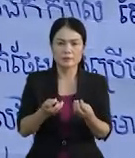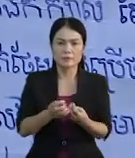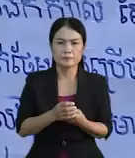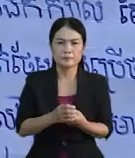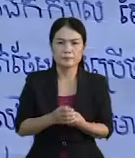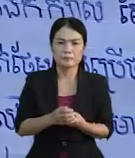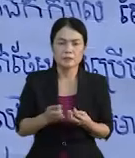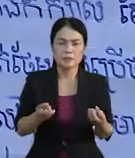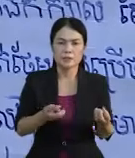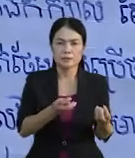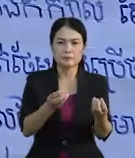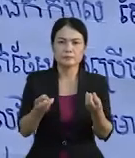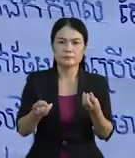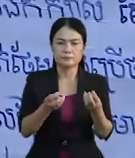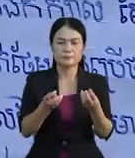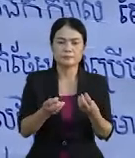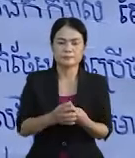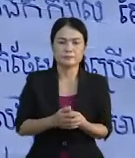bà đợt sờ